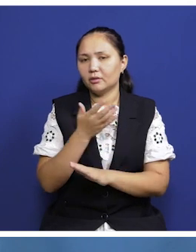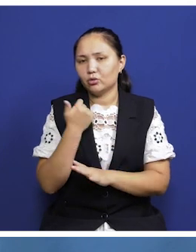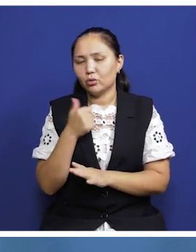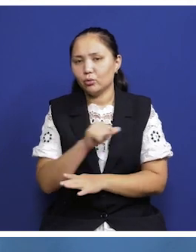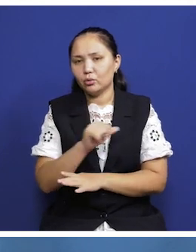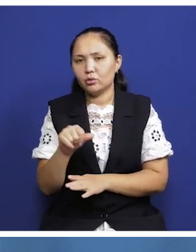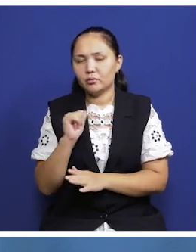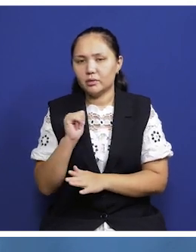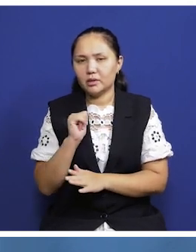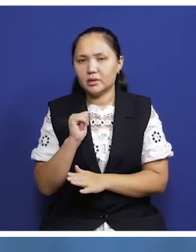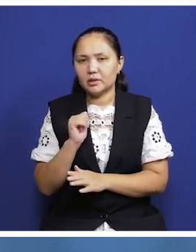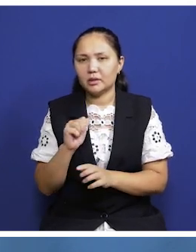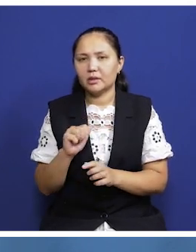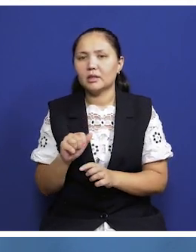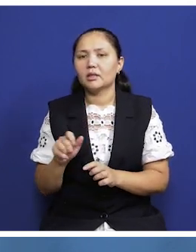жасаған